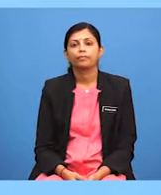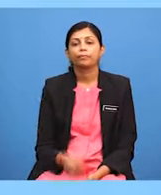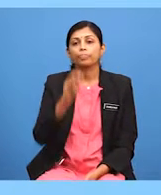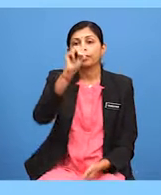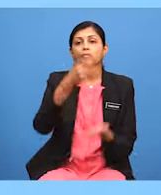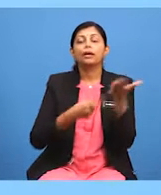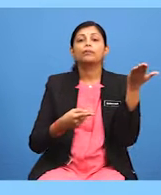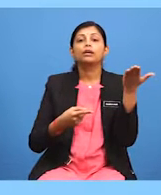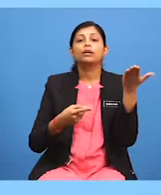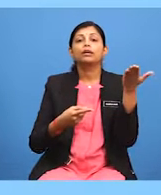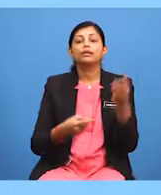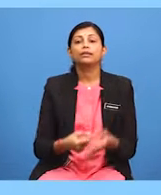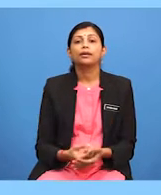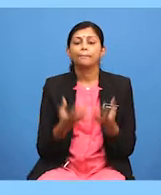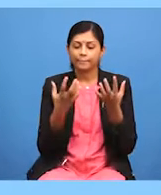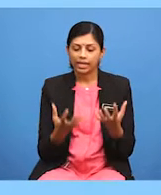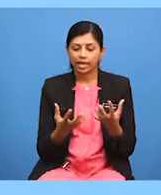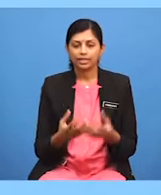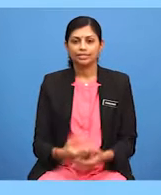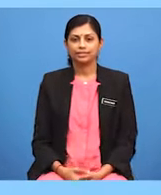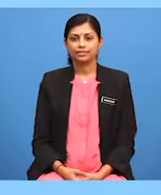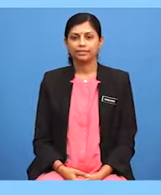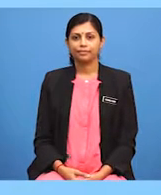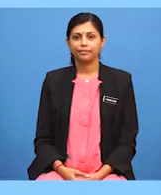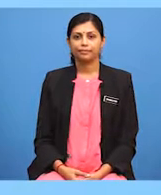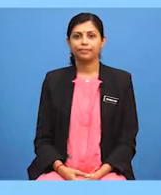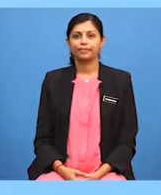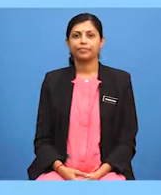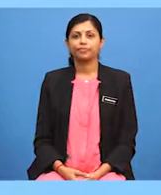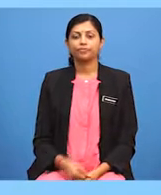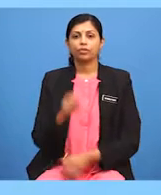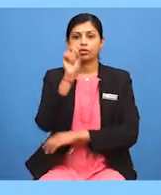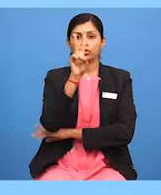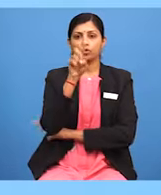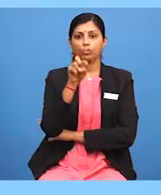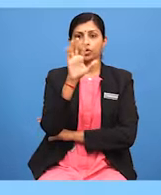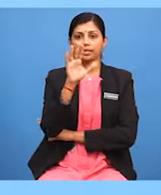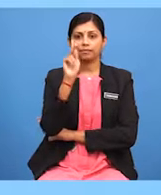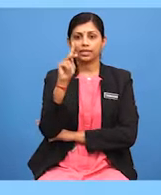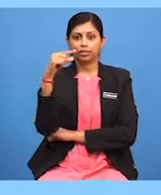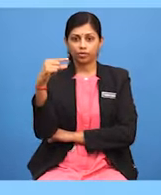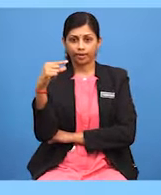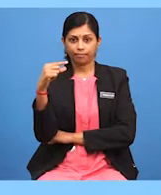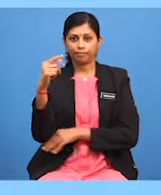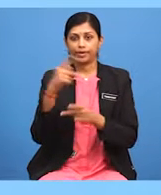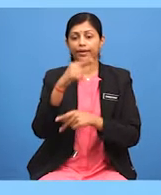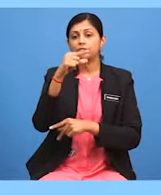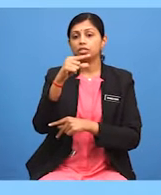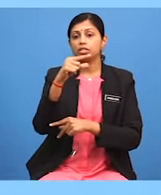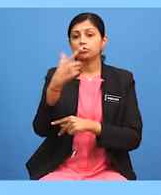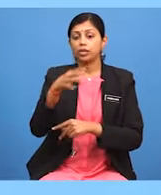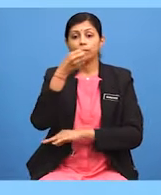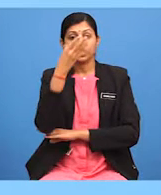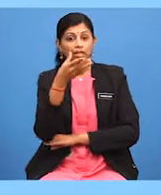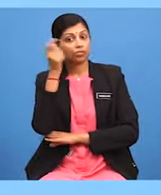2.5 kilogram terbang pada ketinggian 150 meter.